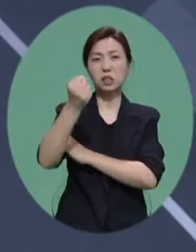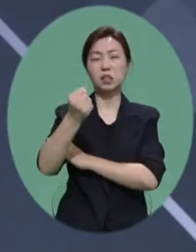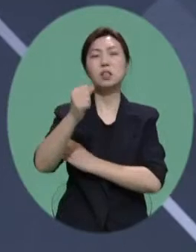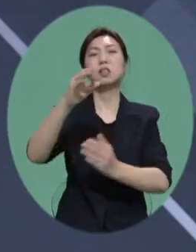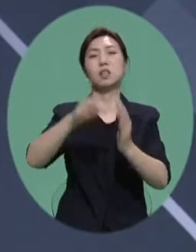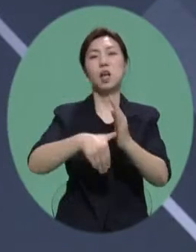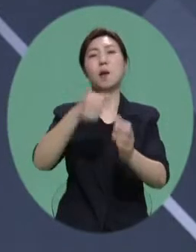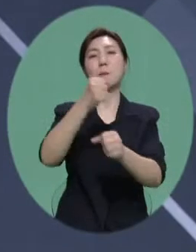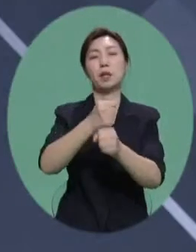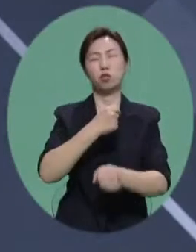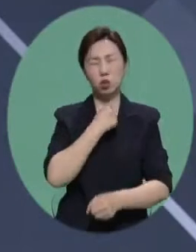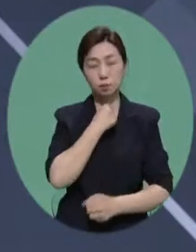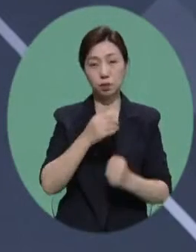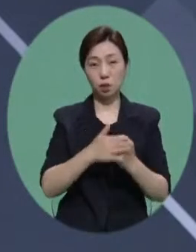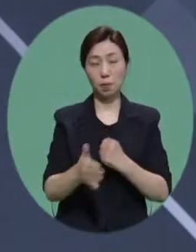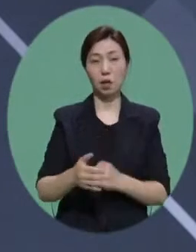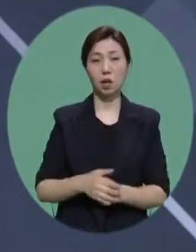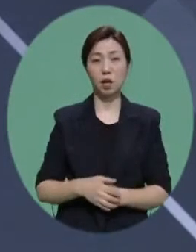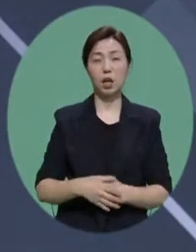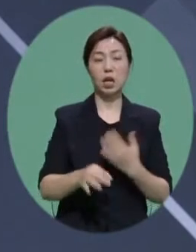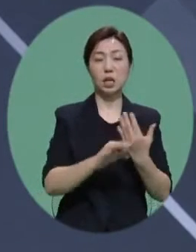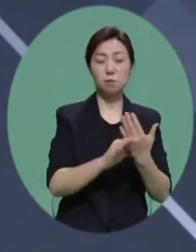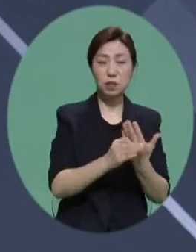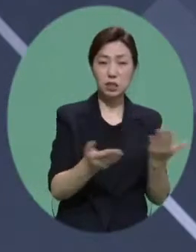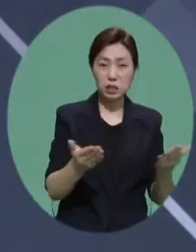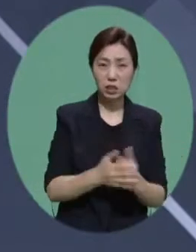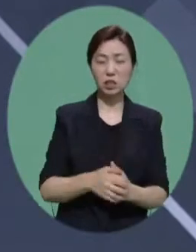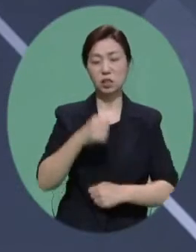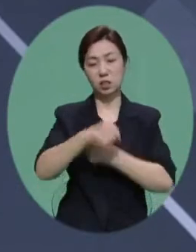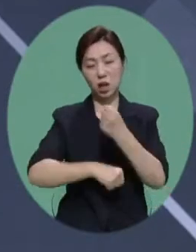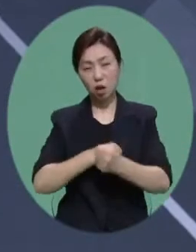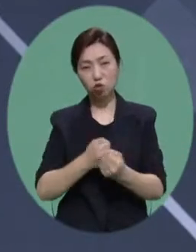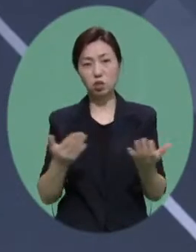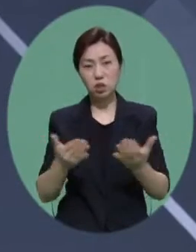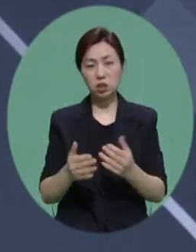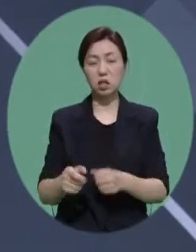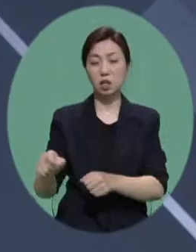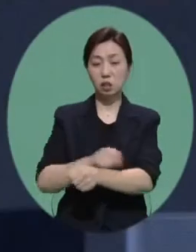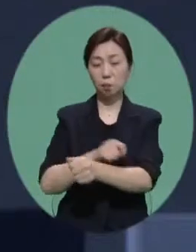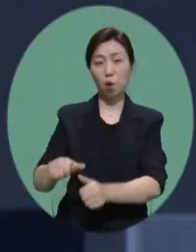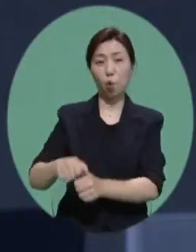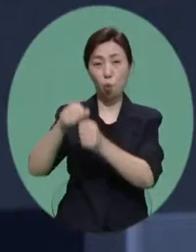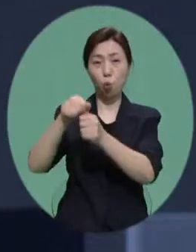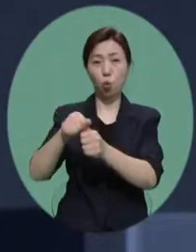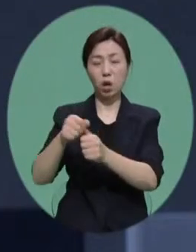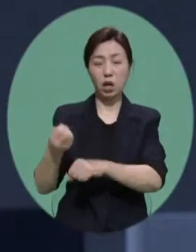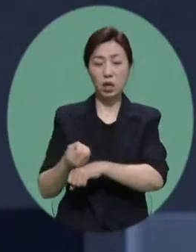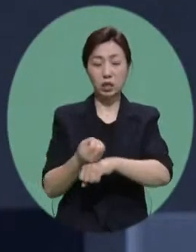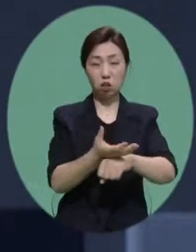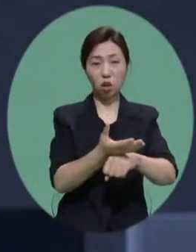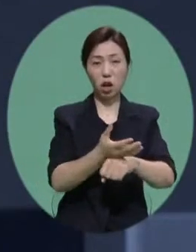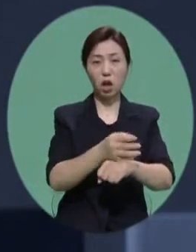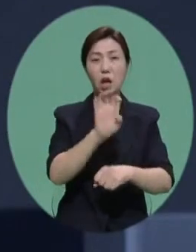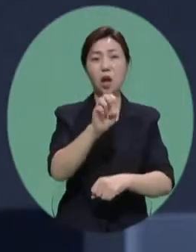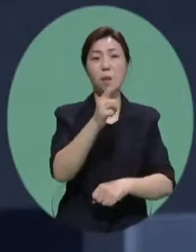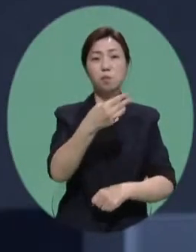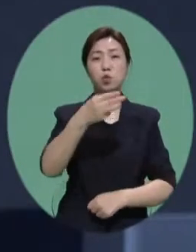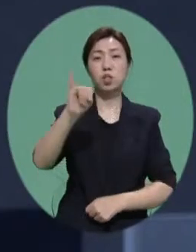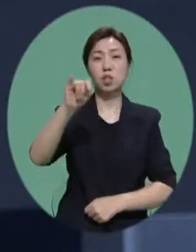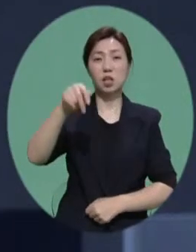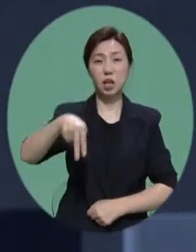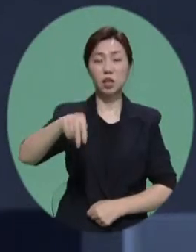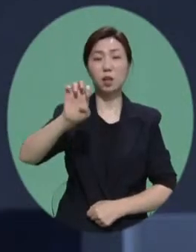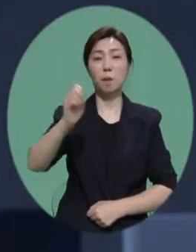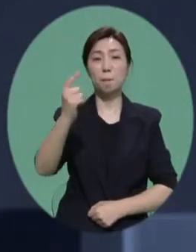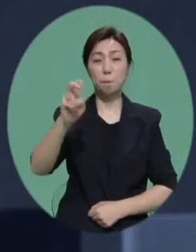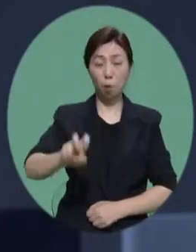싶기 때문입니다 파견직 일용직 불이 랜서 듣고 그리고 프레 톰 노동자들의 권리를 3배는